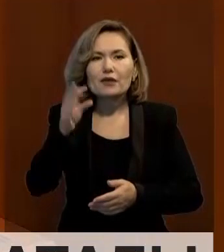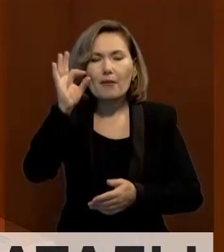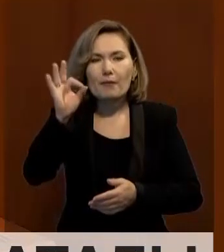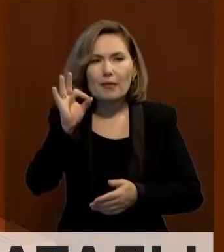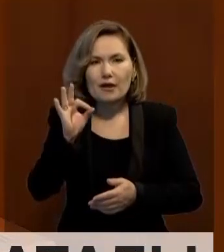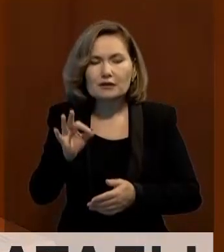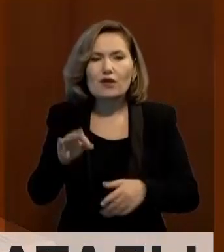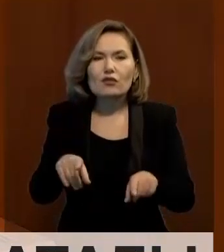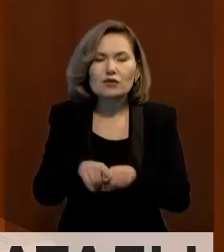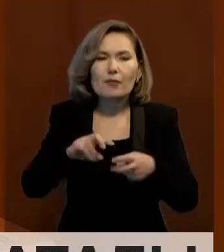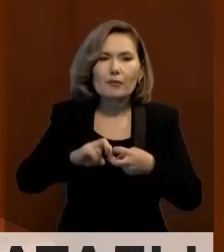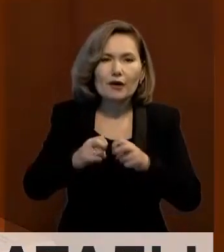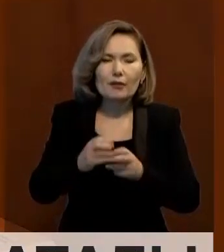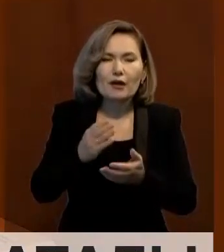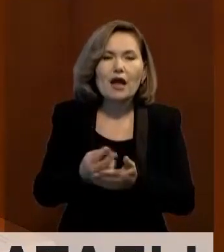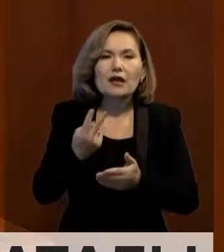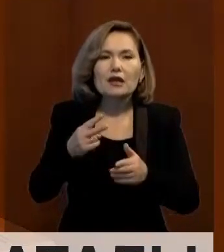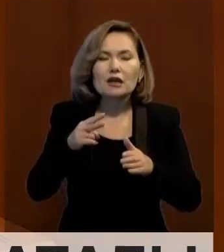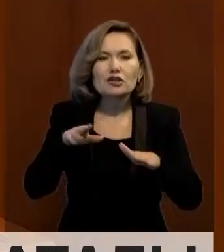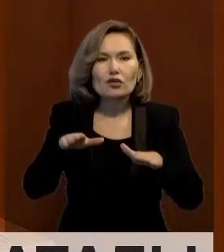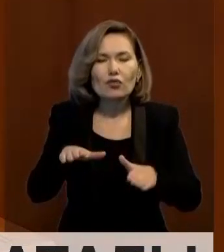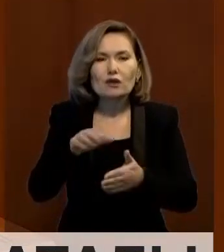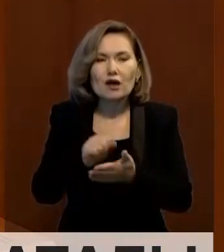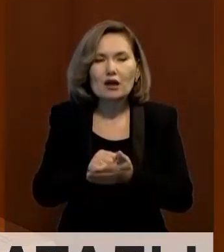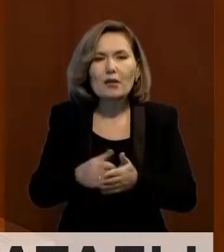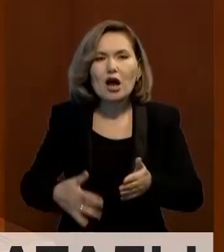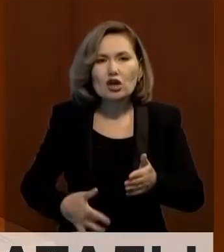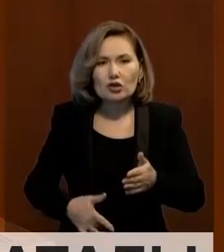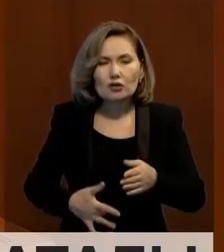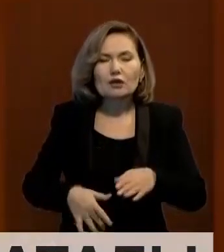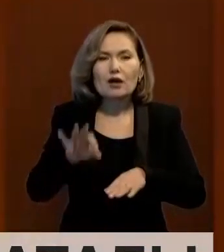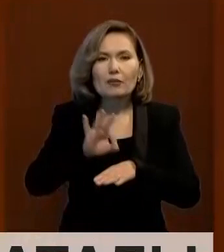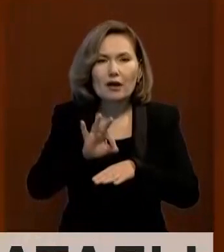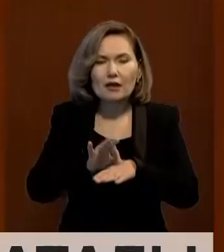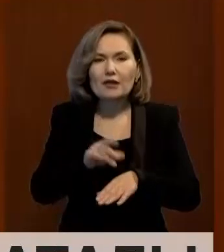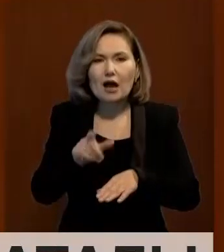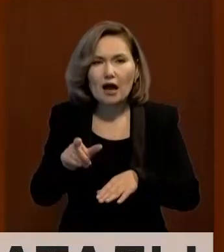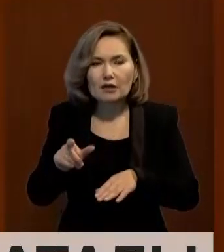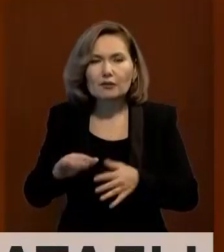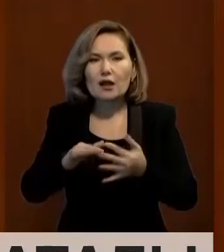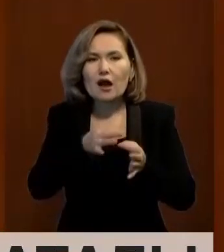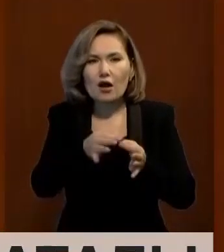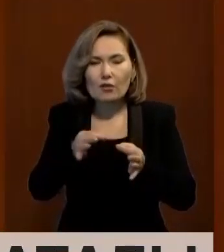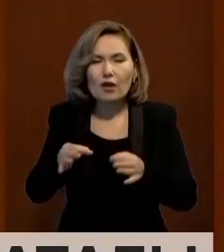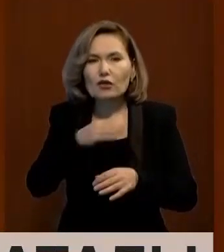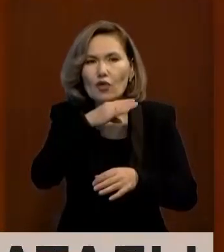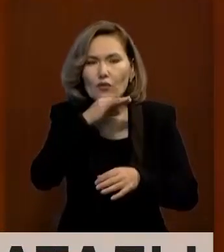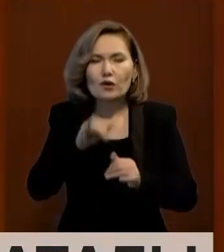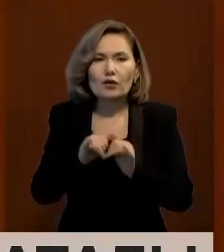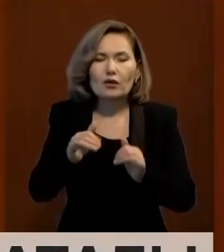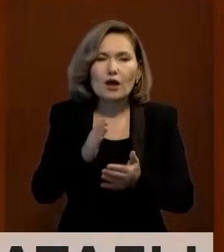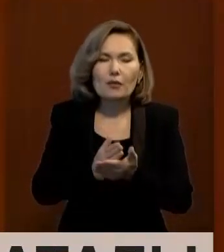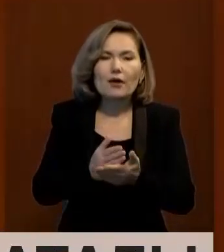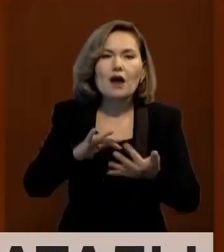42.7% құрайды. Екінші орында ас қорыту аурулары. Ауылда жалпы ел бойынша өлім